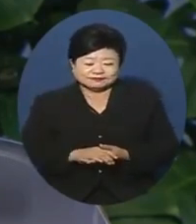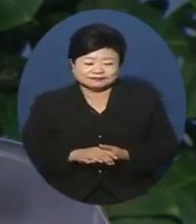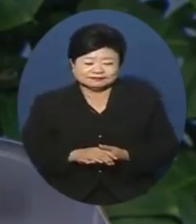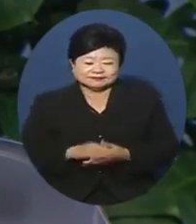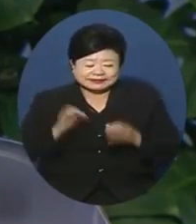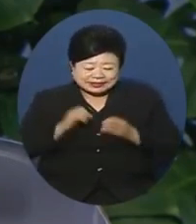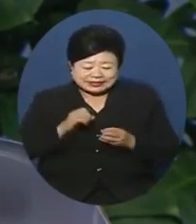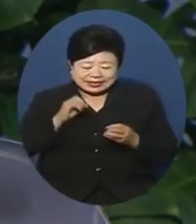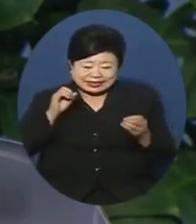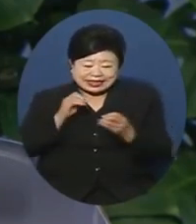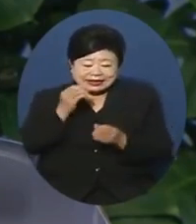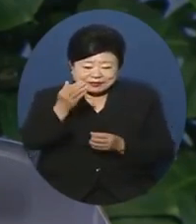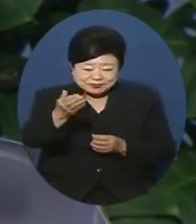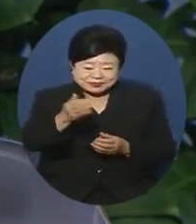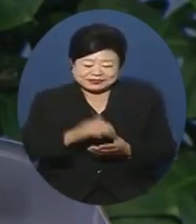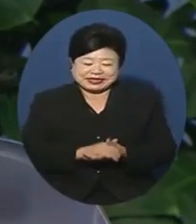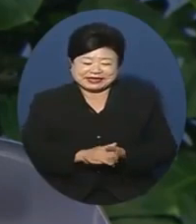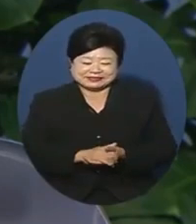간단한 대답을 했습니다.